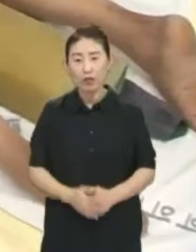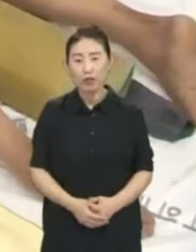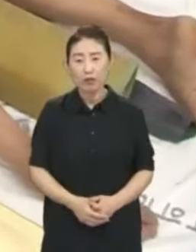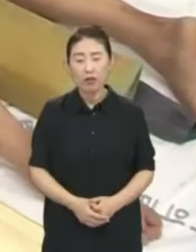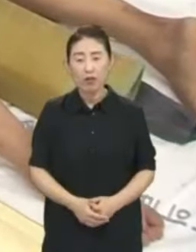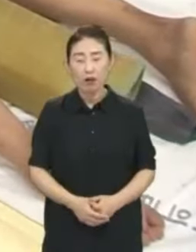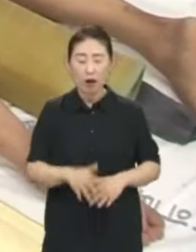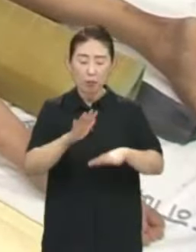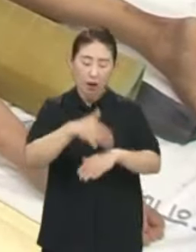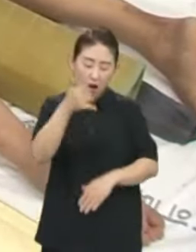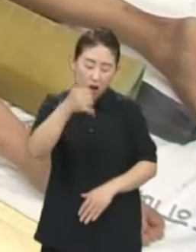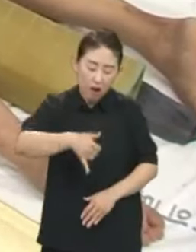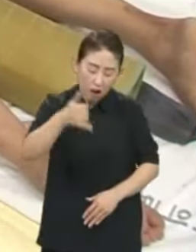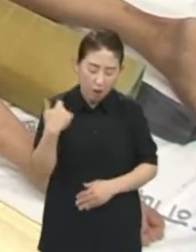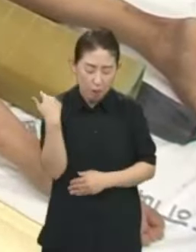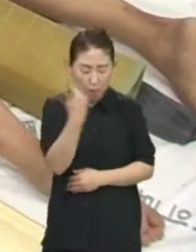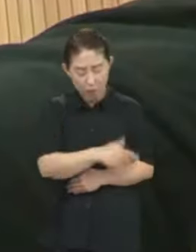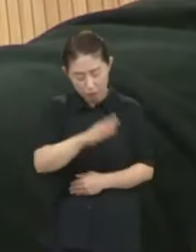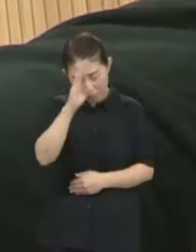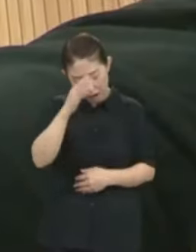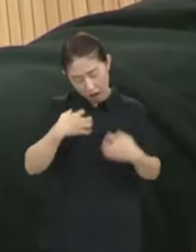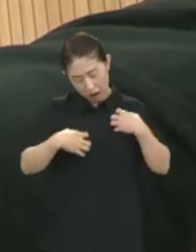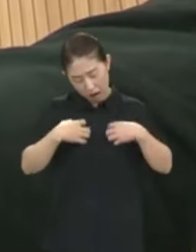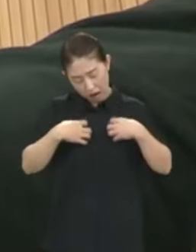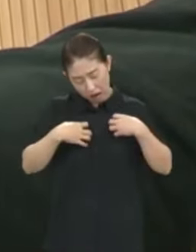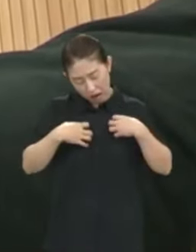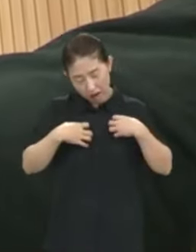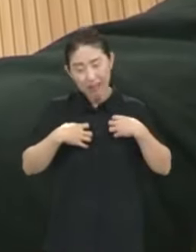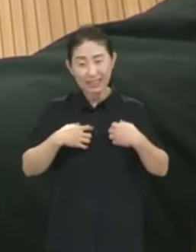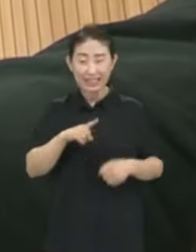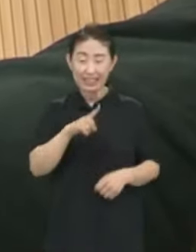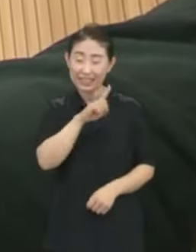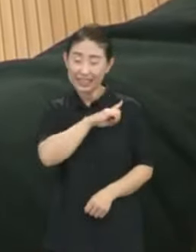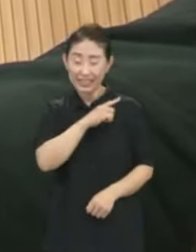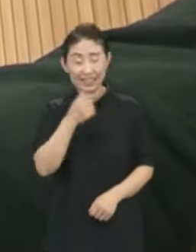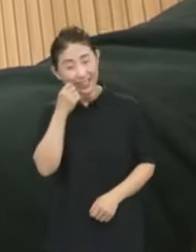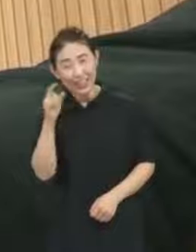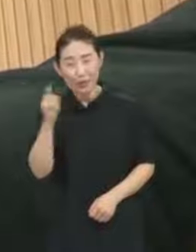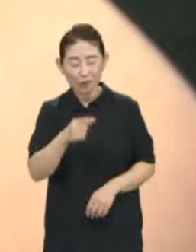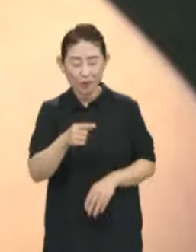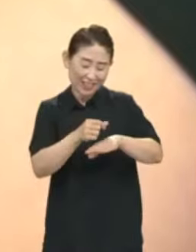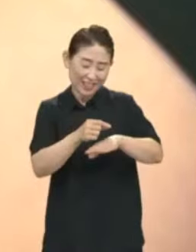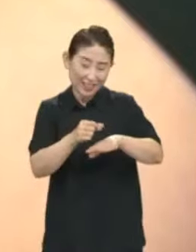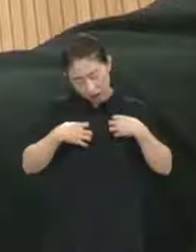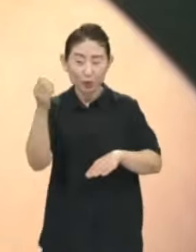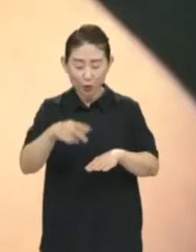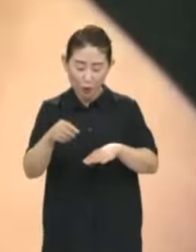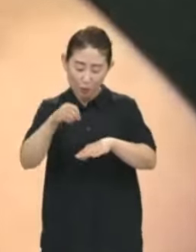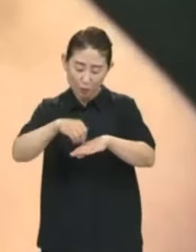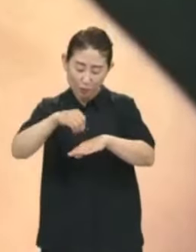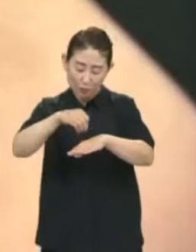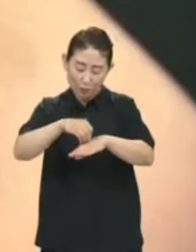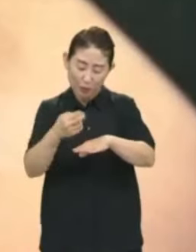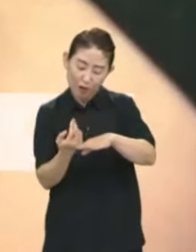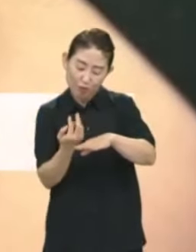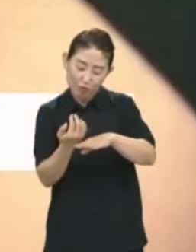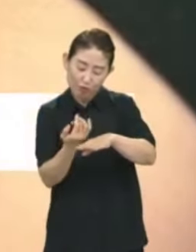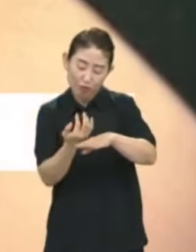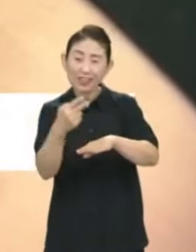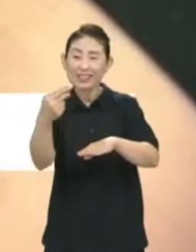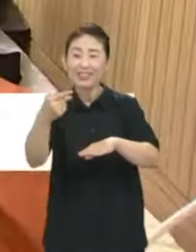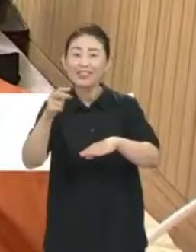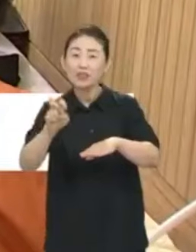온몸이 쑤시고 아픈 어르신들에게 가장 인기 있는 진료는 침과 뜸 치료입니다. 농촌은 의료시설이